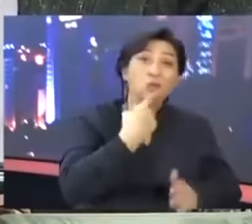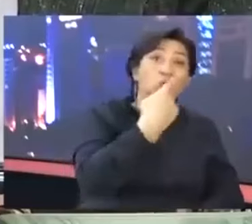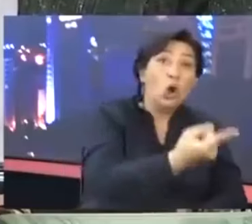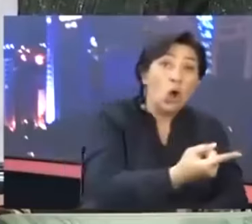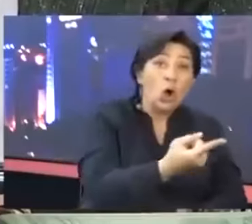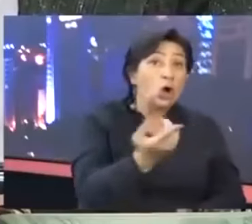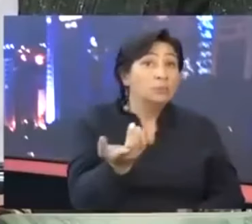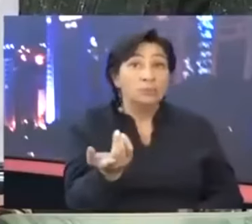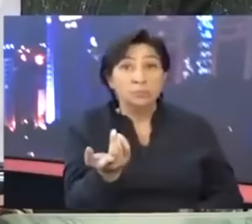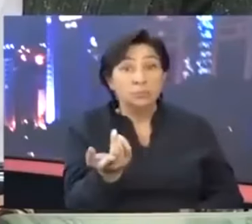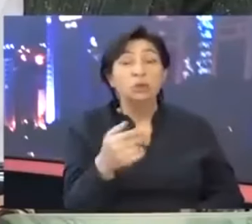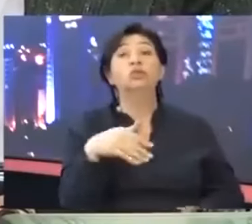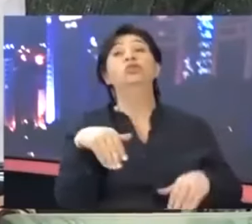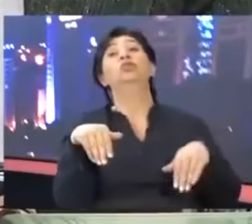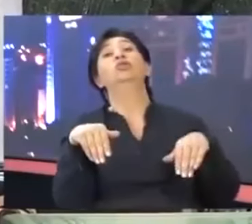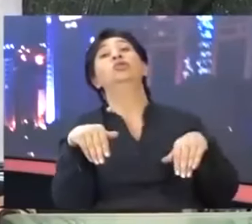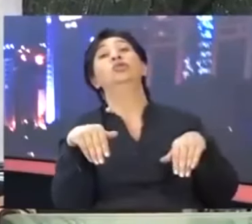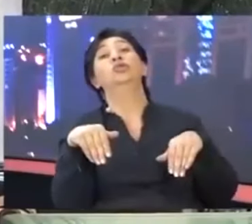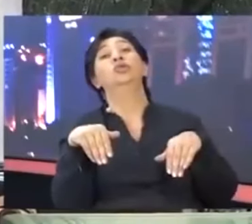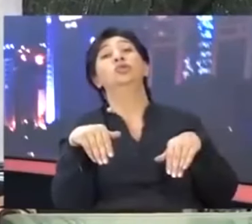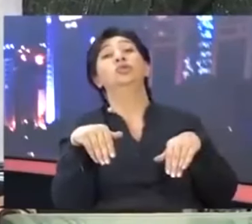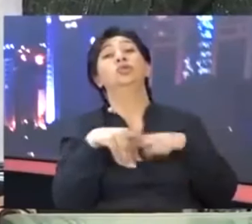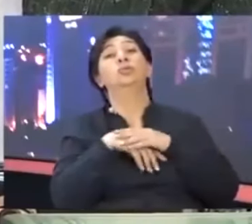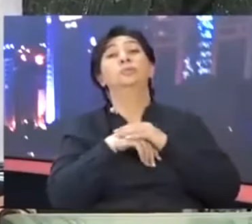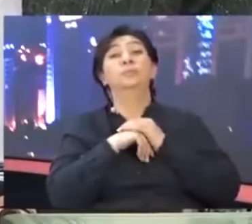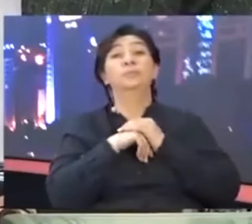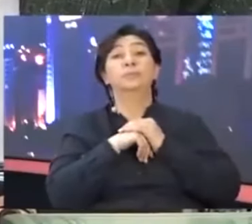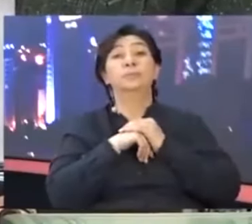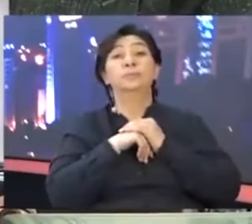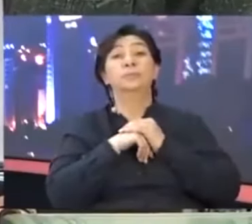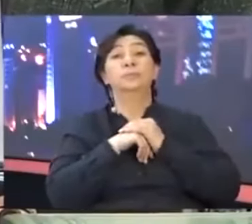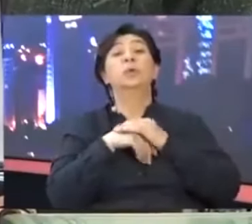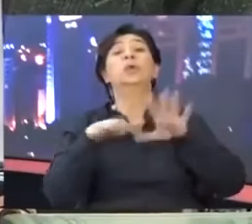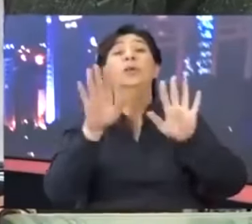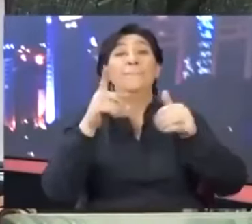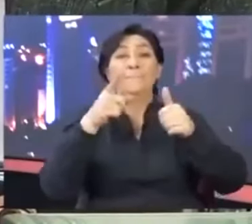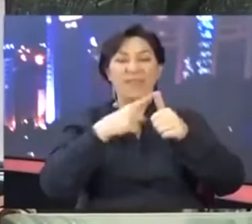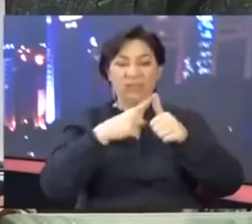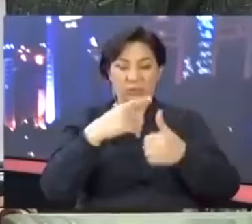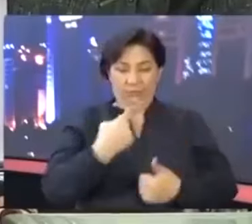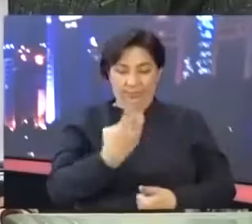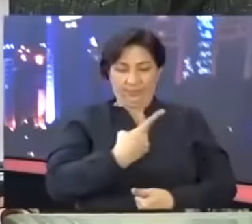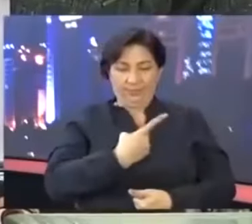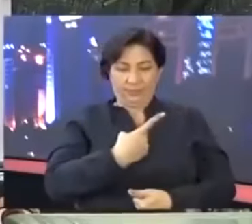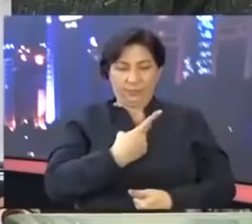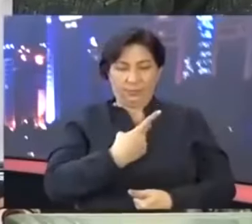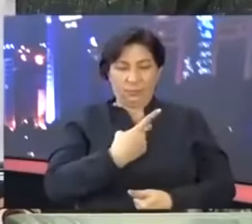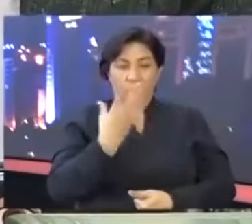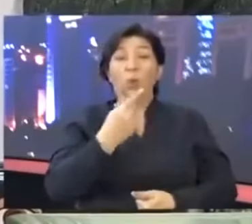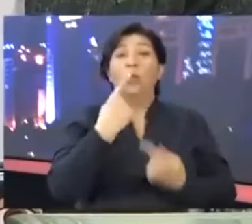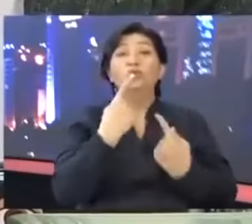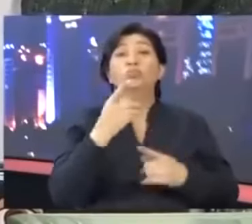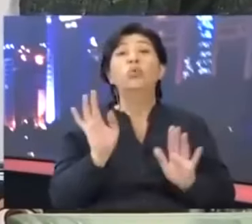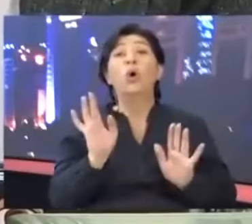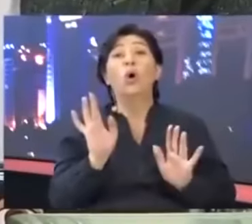Çünkü Eee Yoksa bu eee birinci tekil şahıstan Konuşmuyor